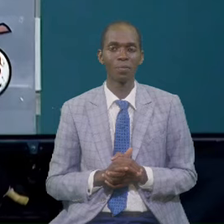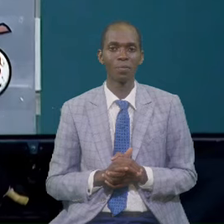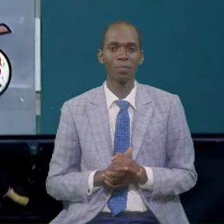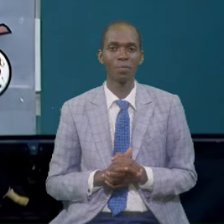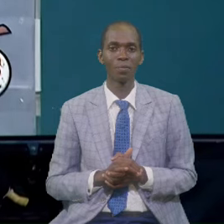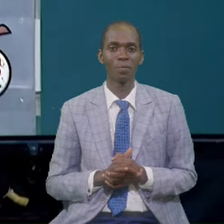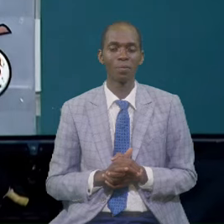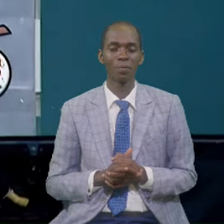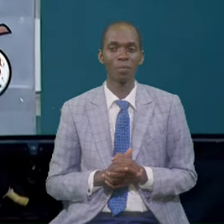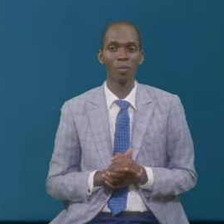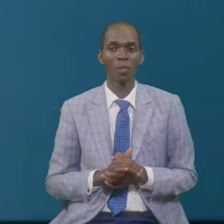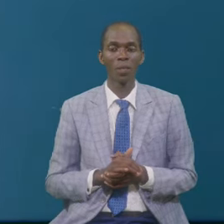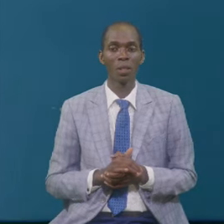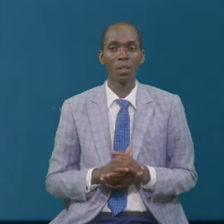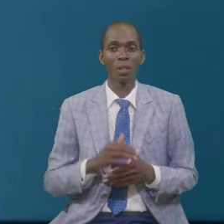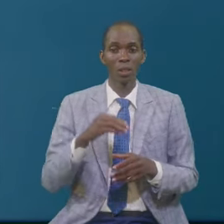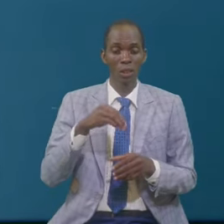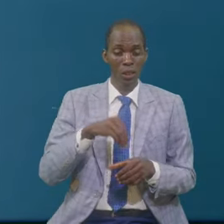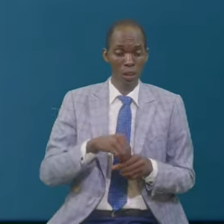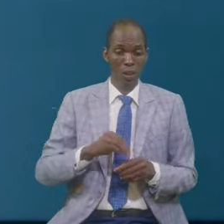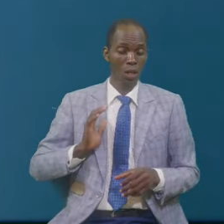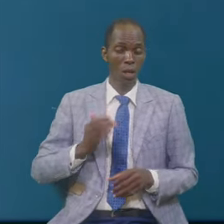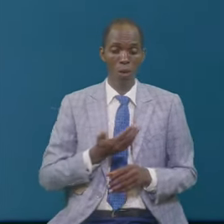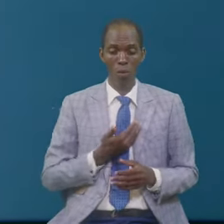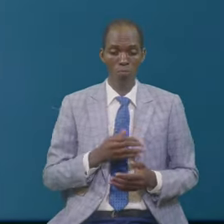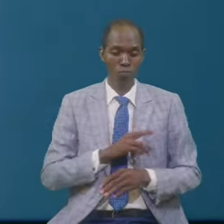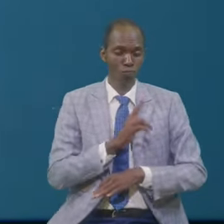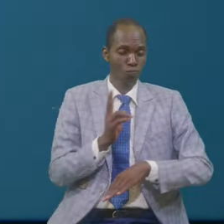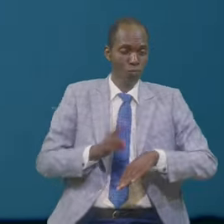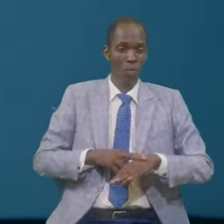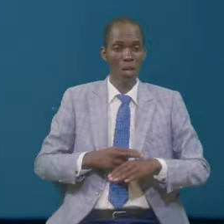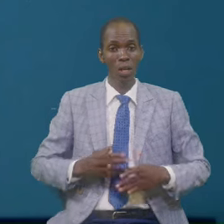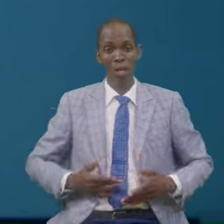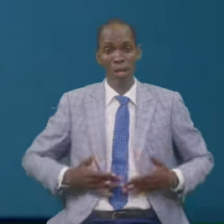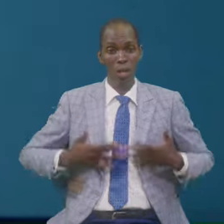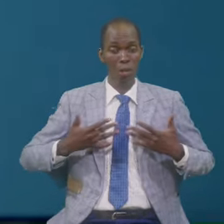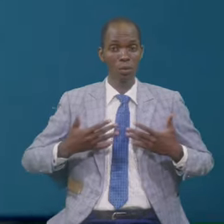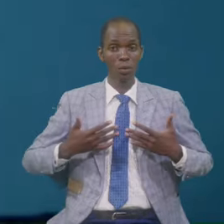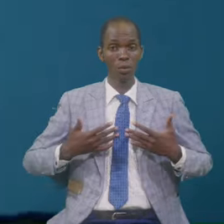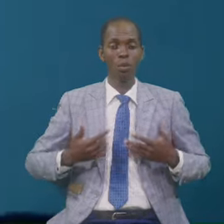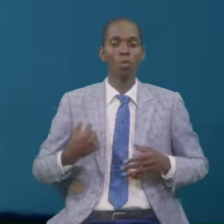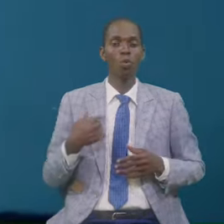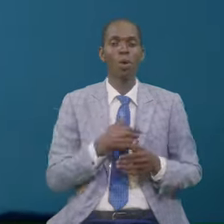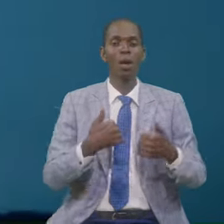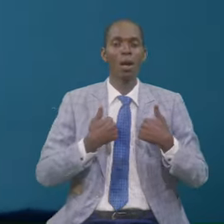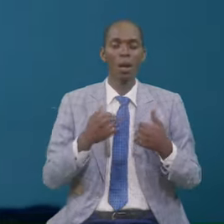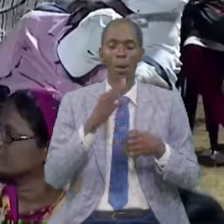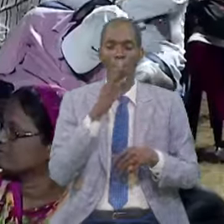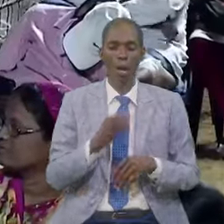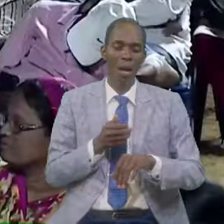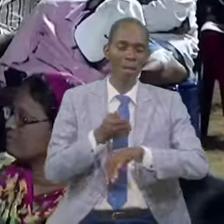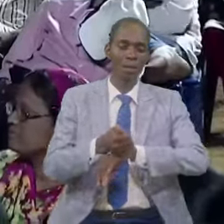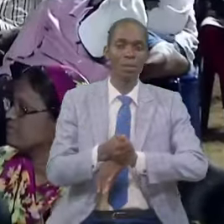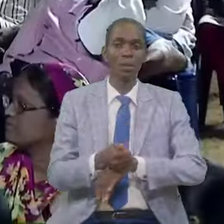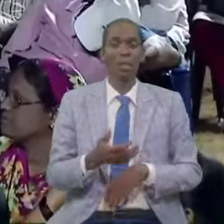In our normal life, మన సహజ సిద్ధమైన జీవితంలో we've been accused. మనము నిందమోపబడ్డాం. The